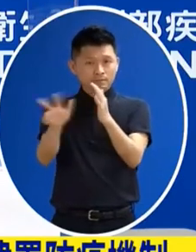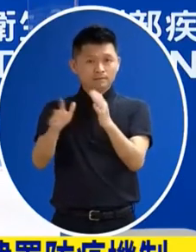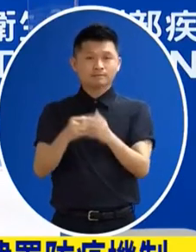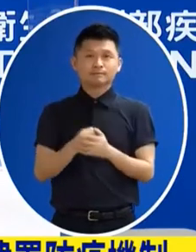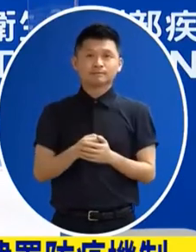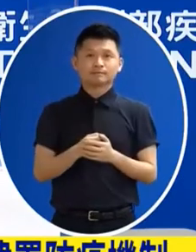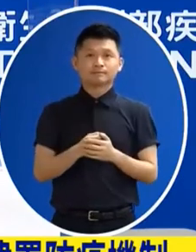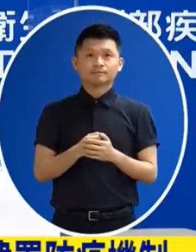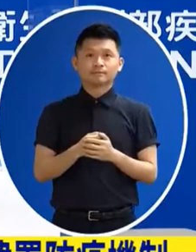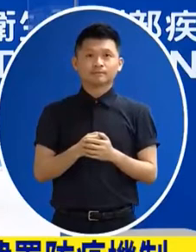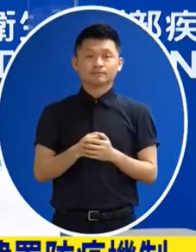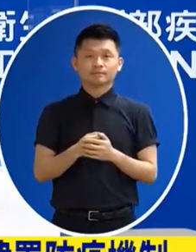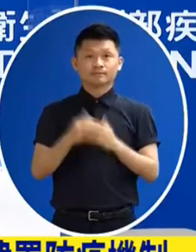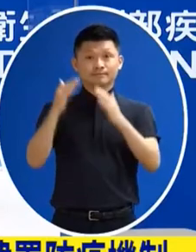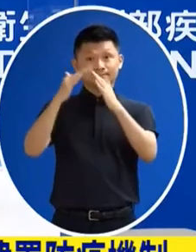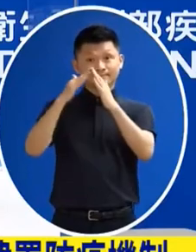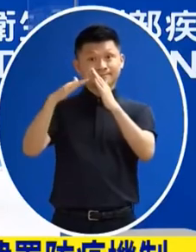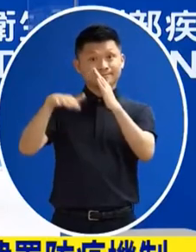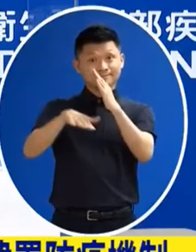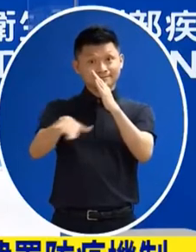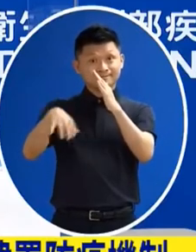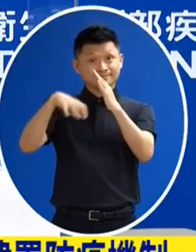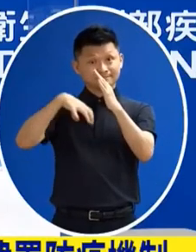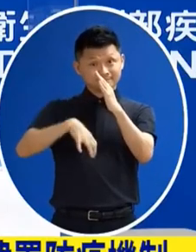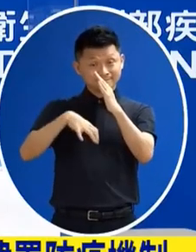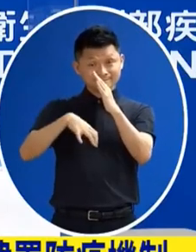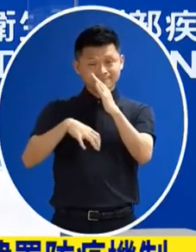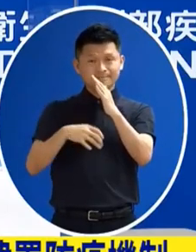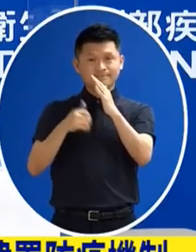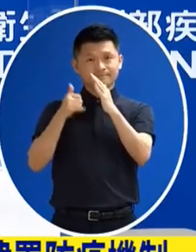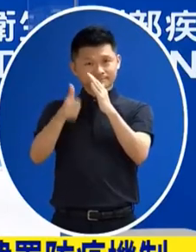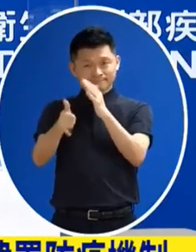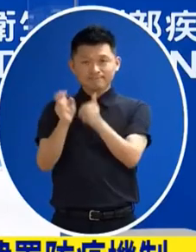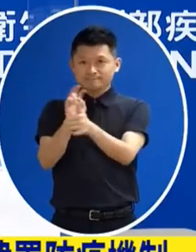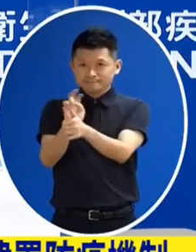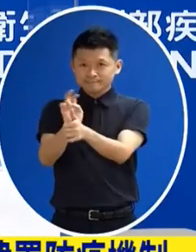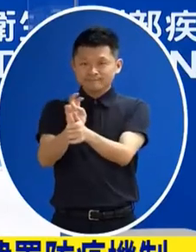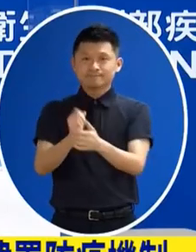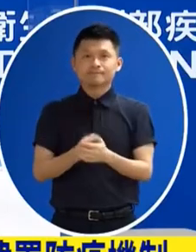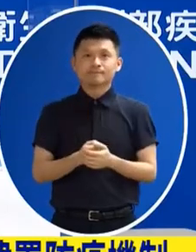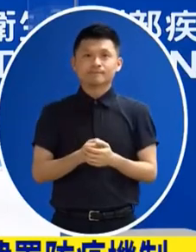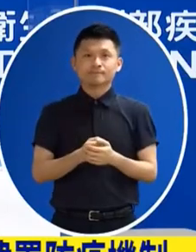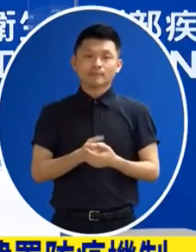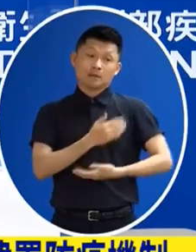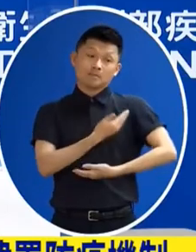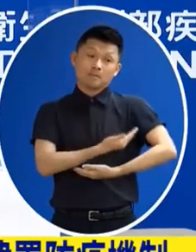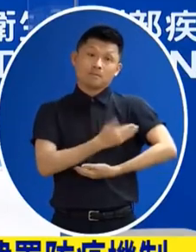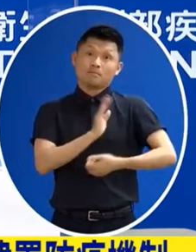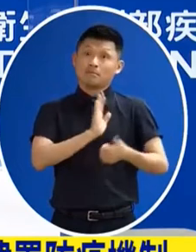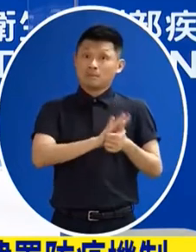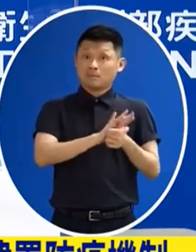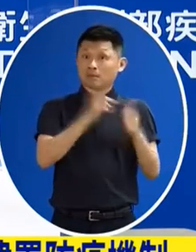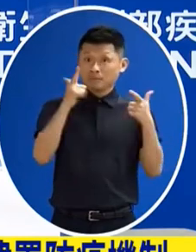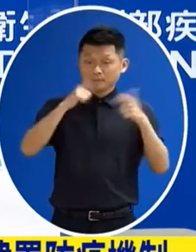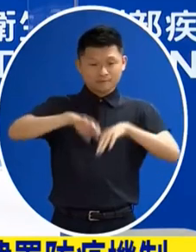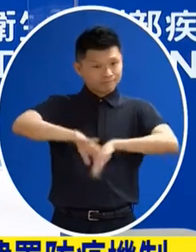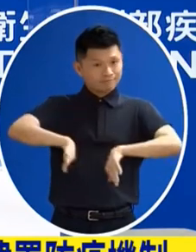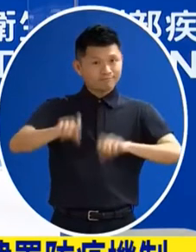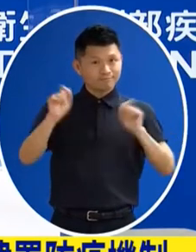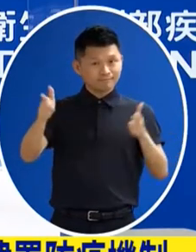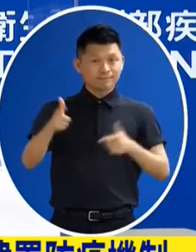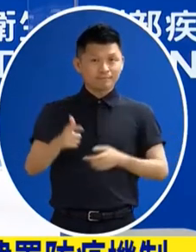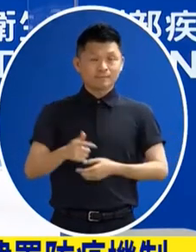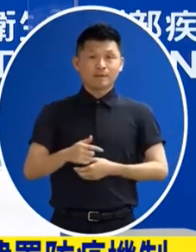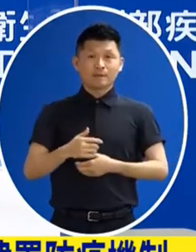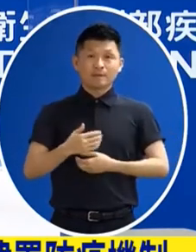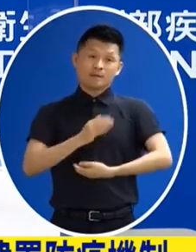家被哈。在家庭里面哈受托照顾，而不是指的我们的婴幼儿哈，请大家把这个分清楚，婴幼儿这